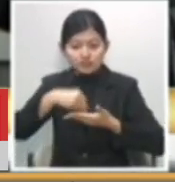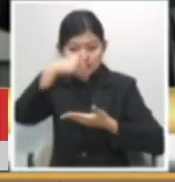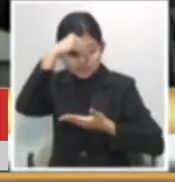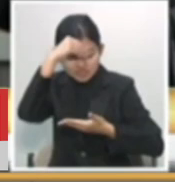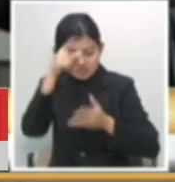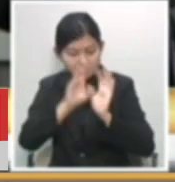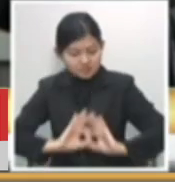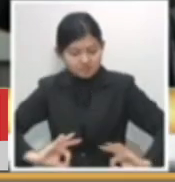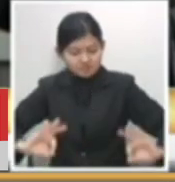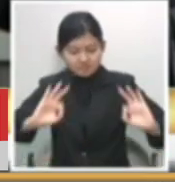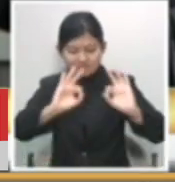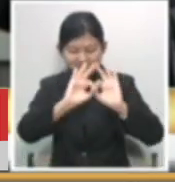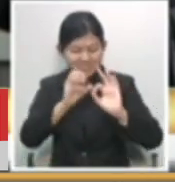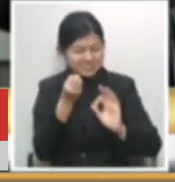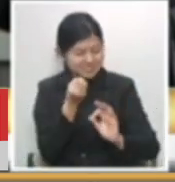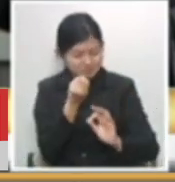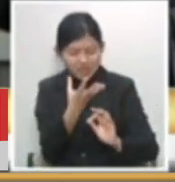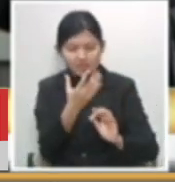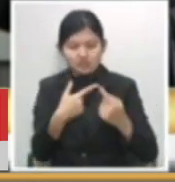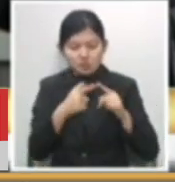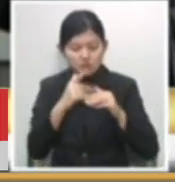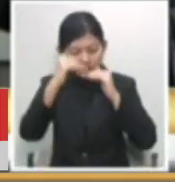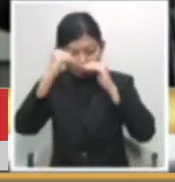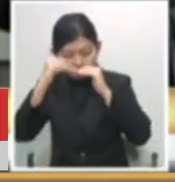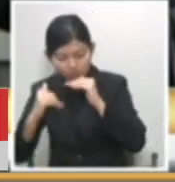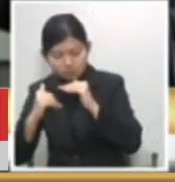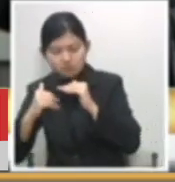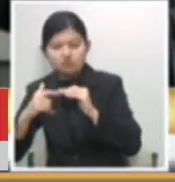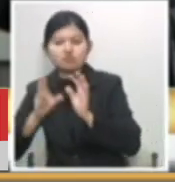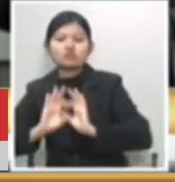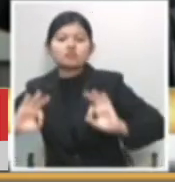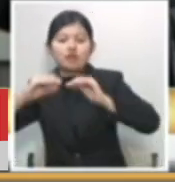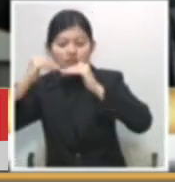ที่สุดนั้นถูกลดงบประมาณลง